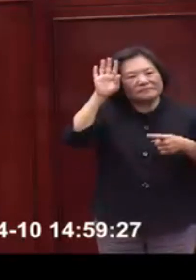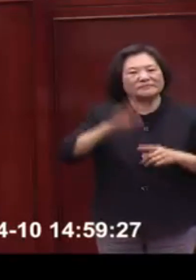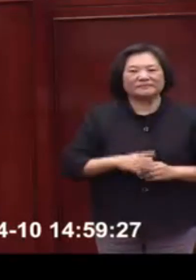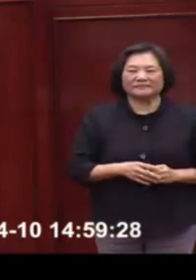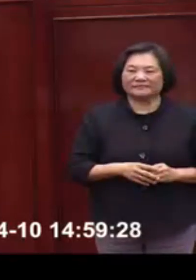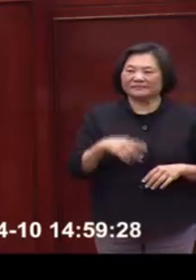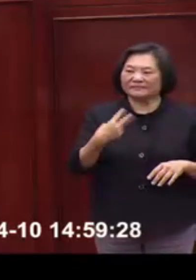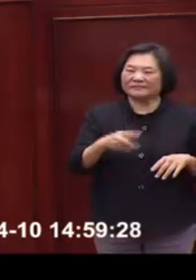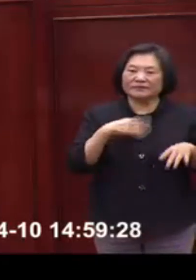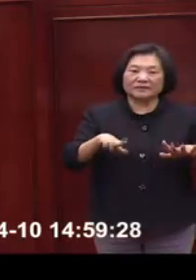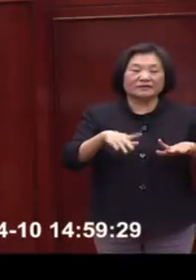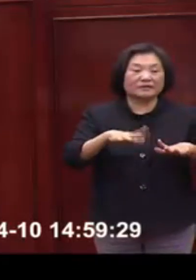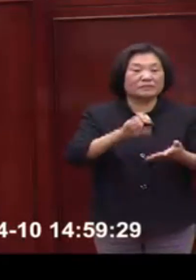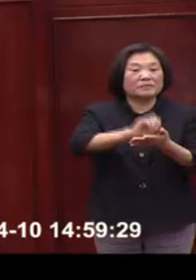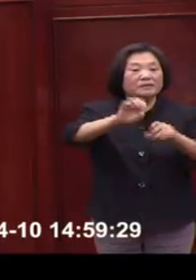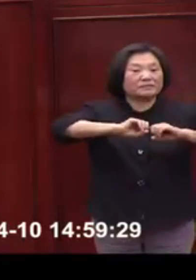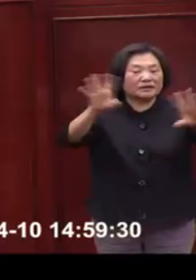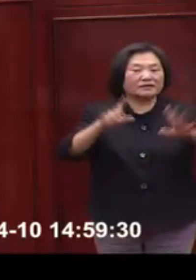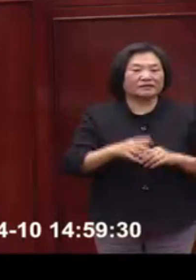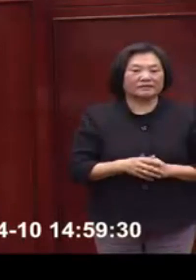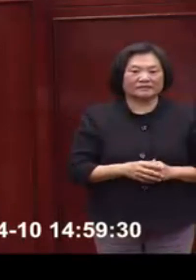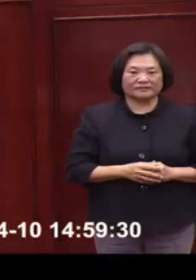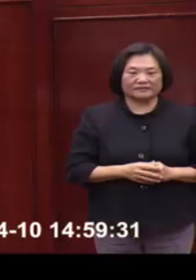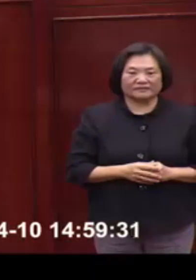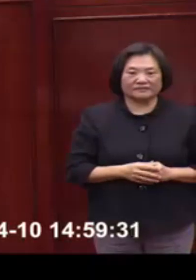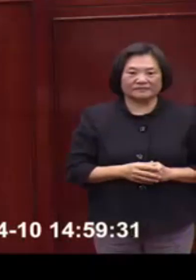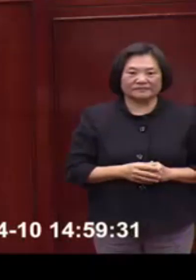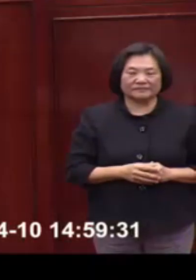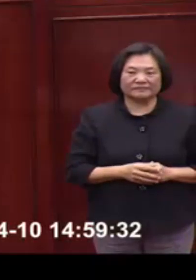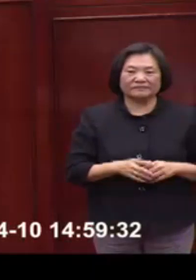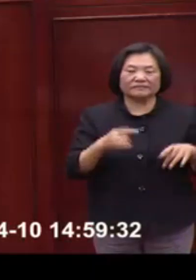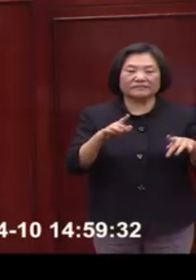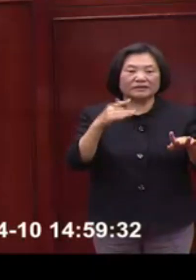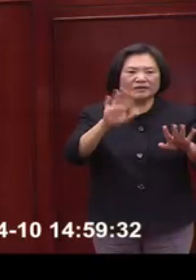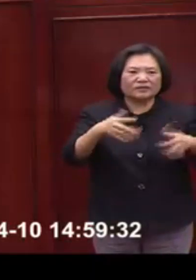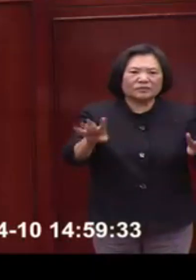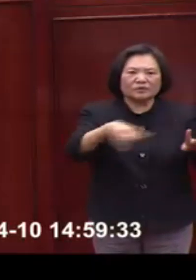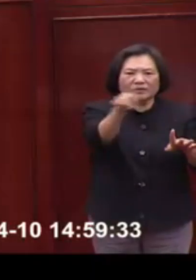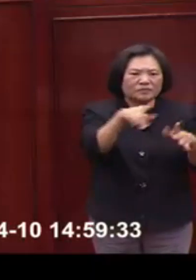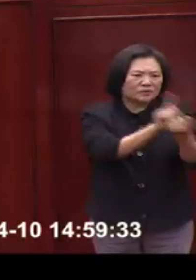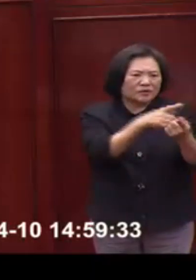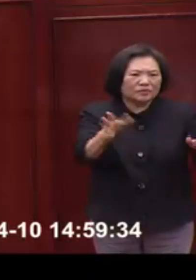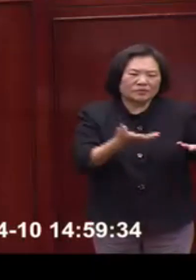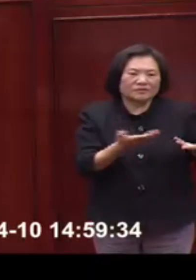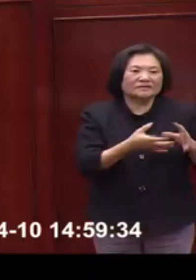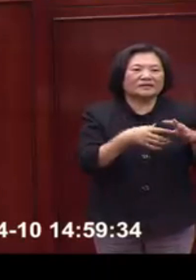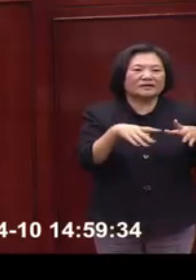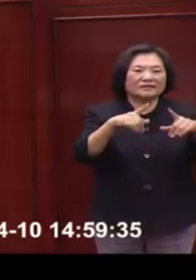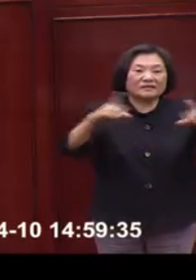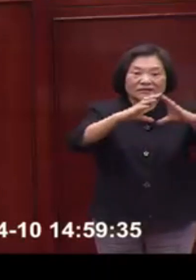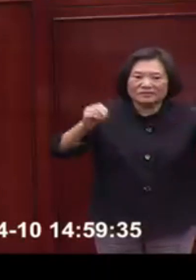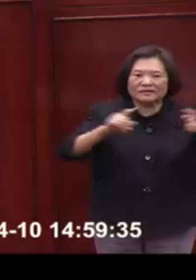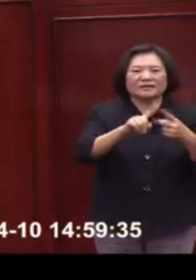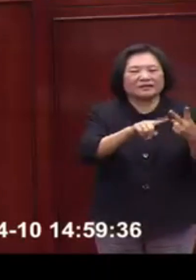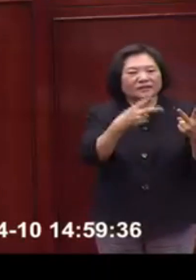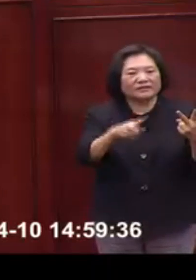再来是因为市政报告只有40分钟左右的，所以关于很多这大家关心的题目，不管是大巨蛋或东区，你知